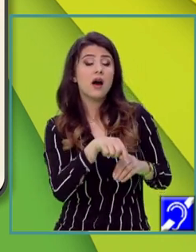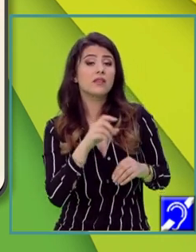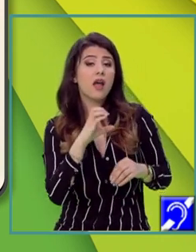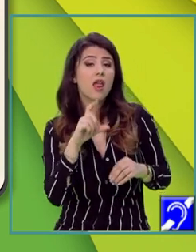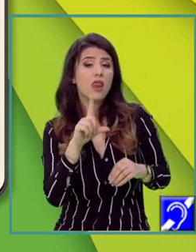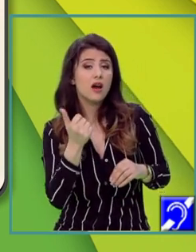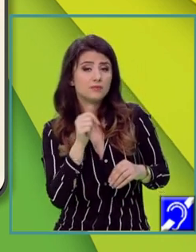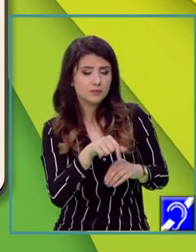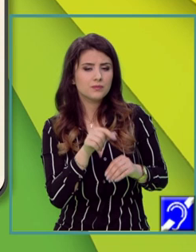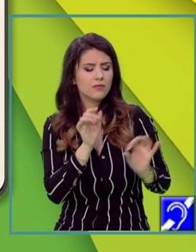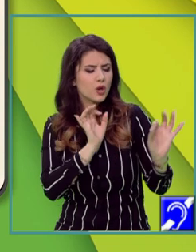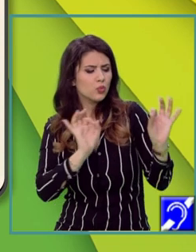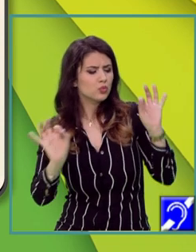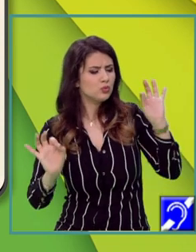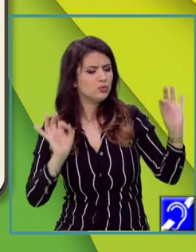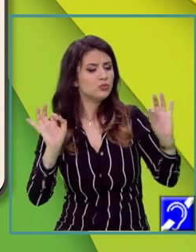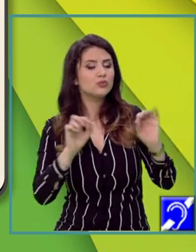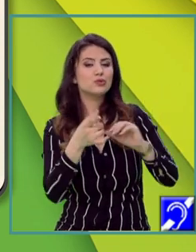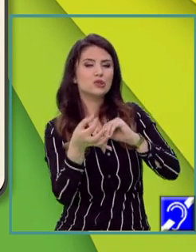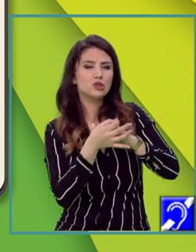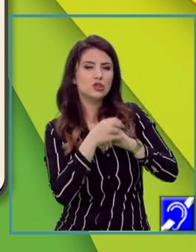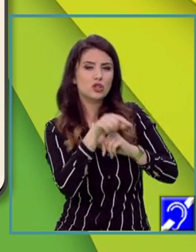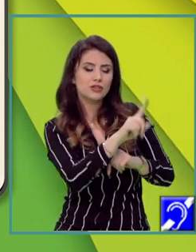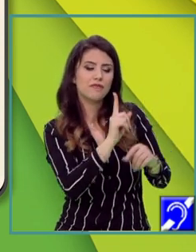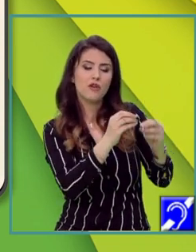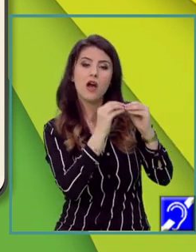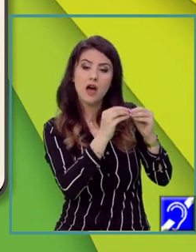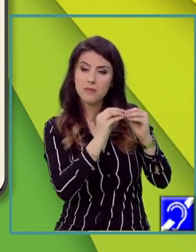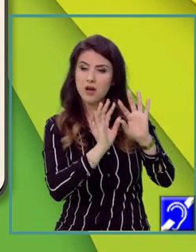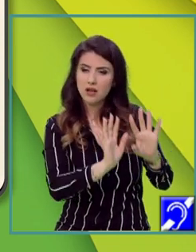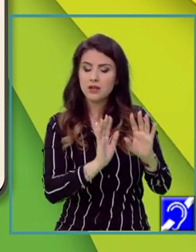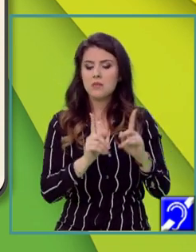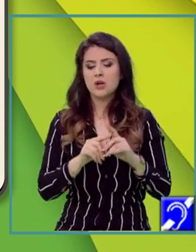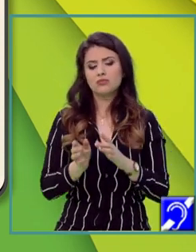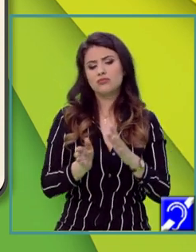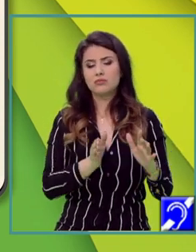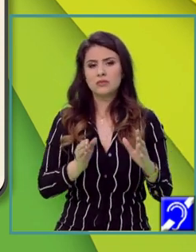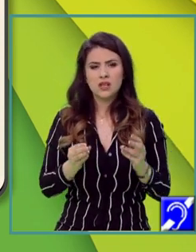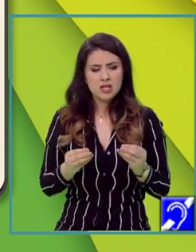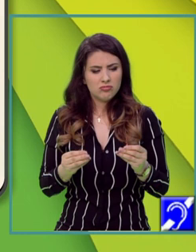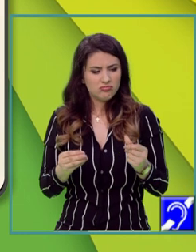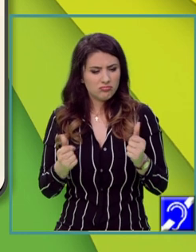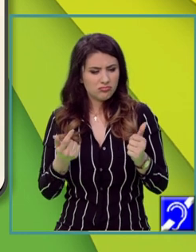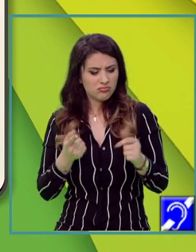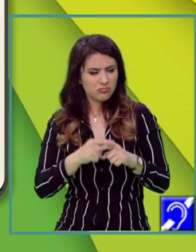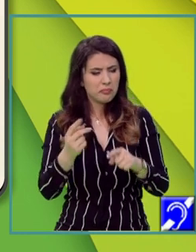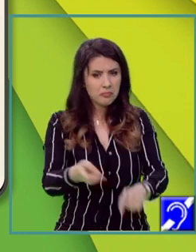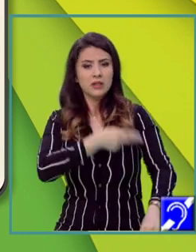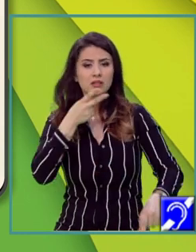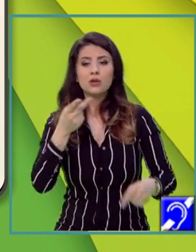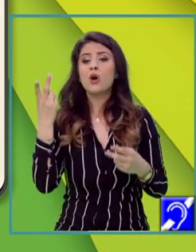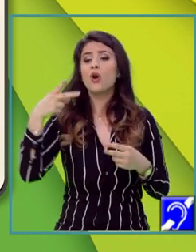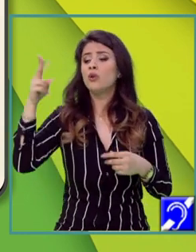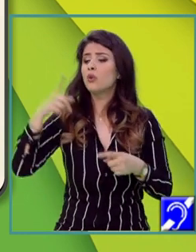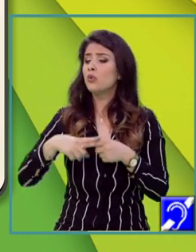intimitatea soției sale cu acest intrus pe de o parte spiritul orgolioși îndoială a continua lui Ștefan Pe de